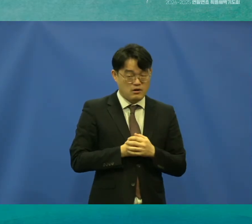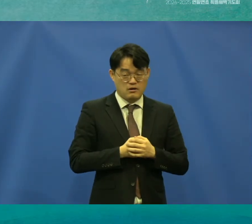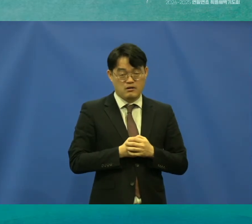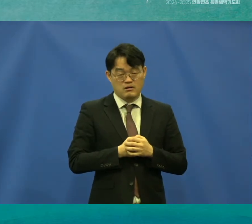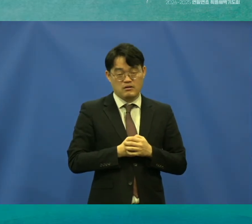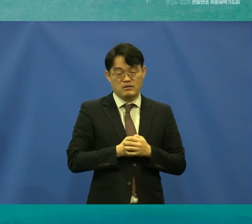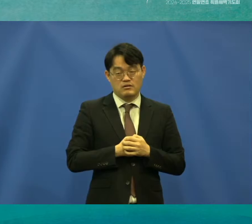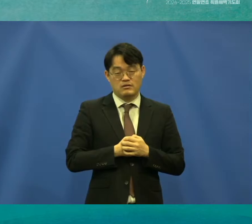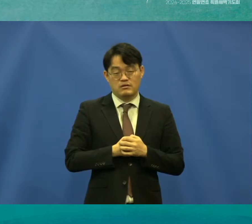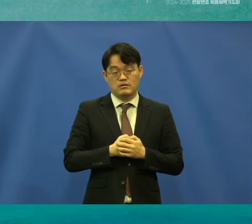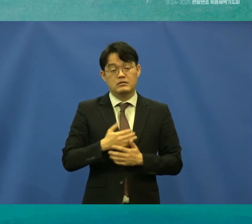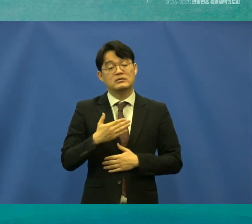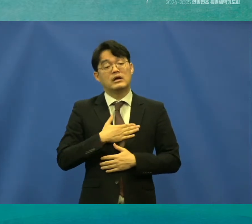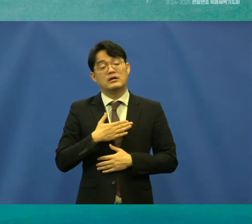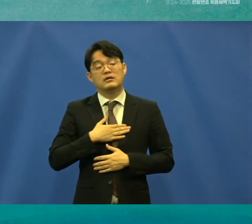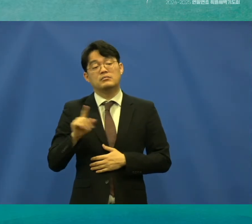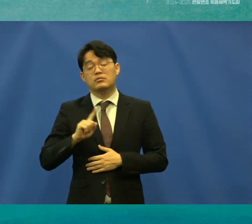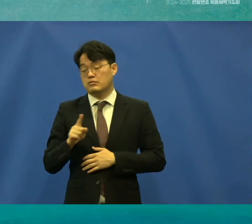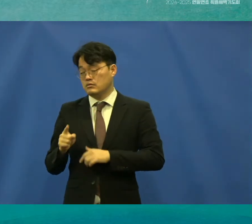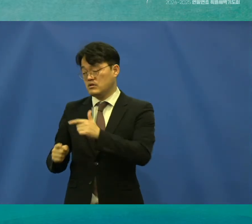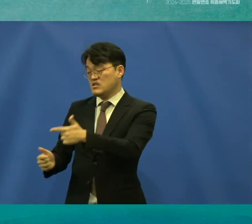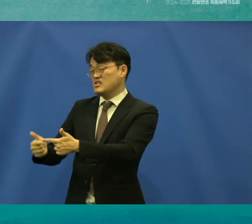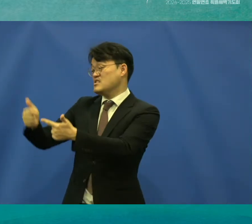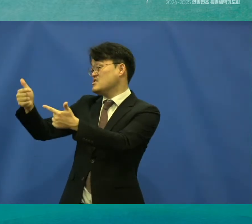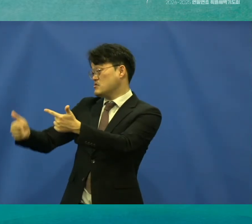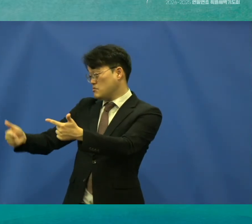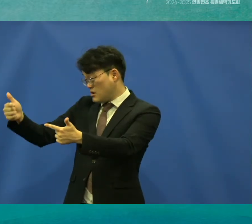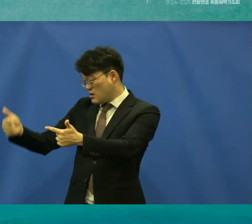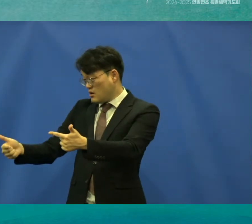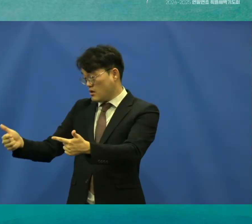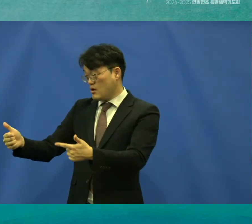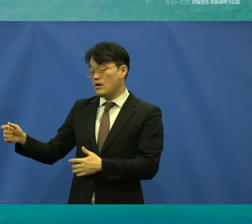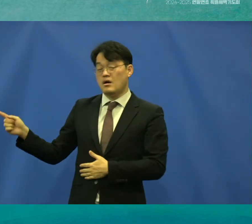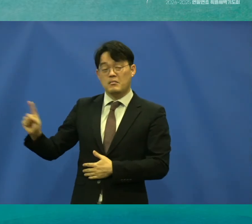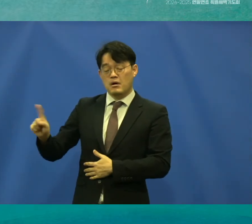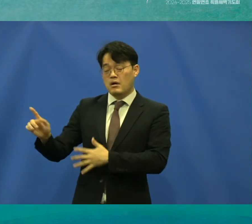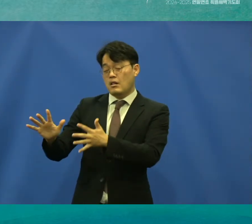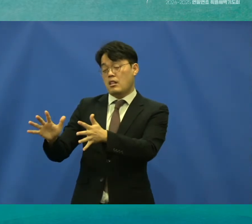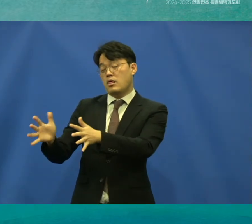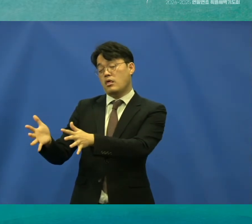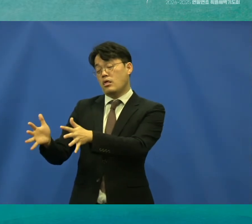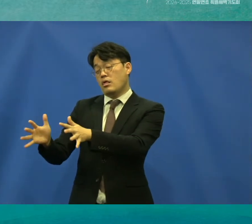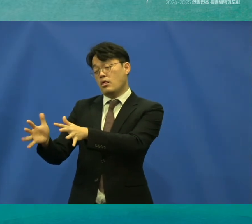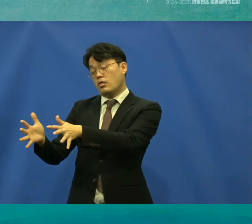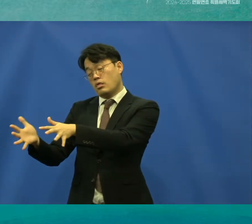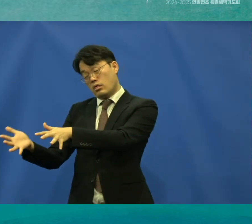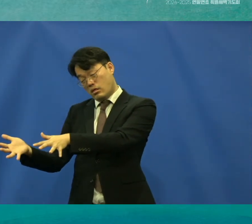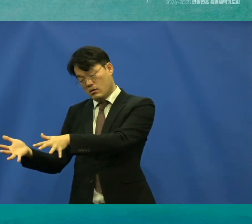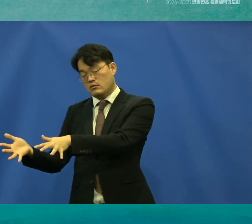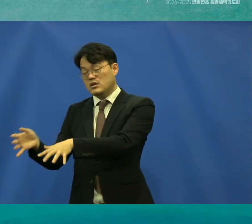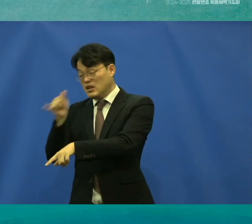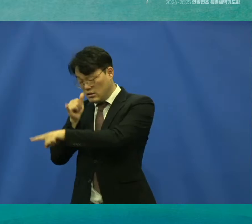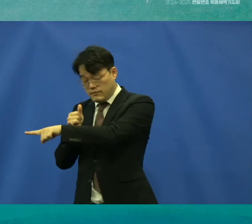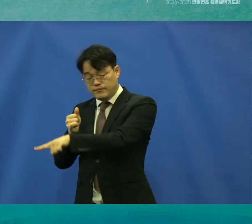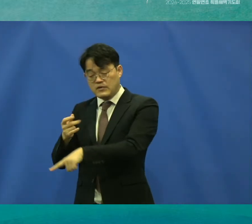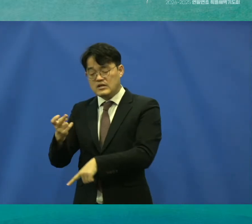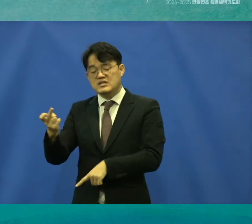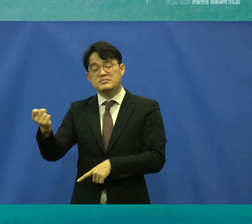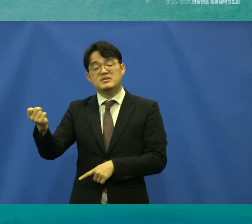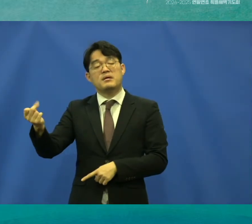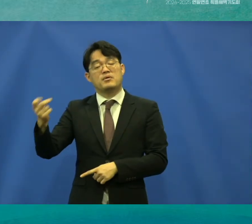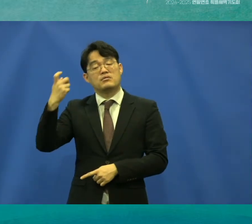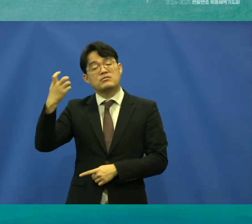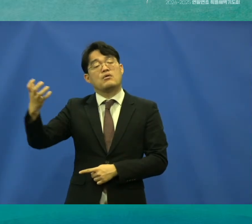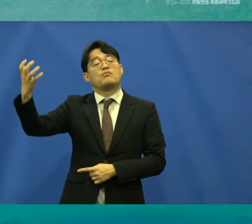하나님이 뭘 아끼신다는 거죠? 니느웨의 좌우를 분별하지 못하는 12만